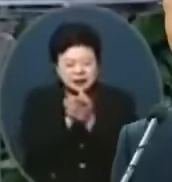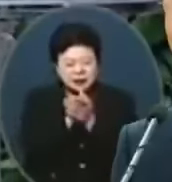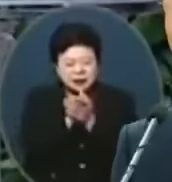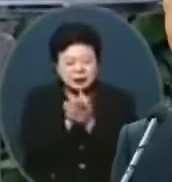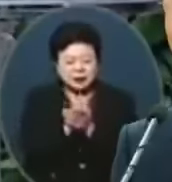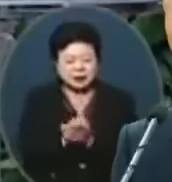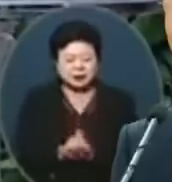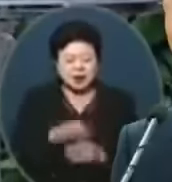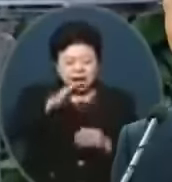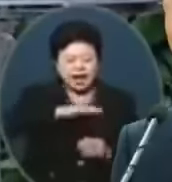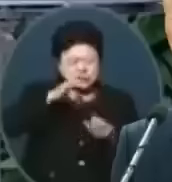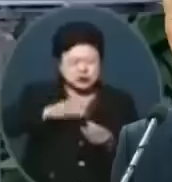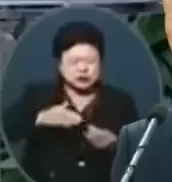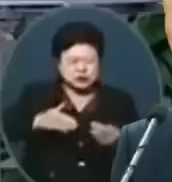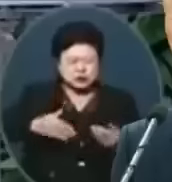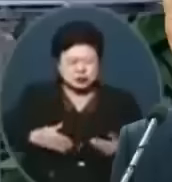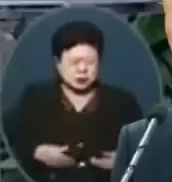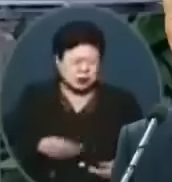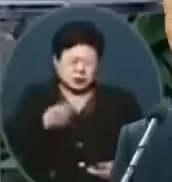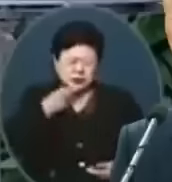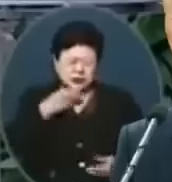기도해도 소용이 없는 것입니다.